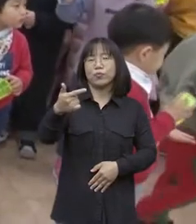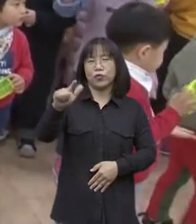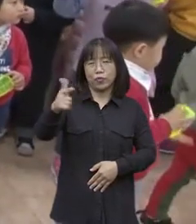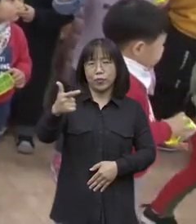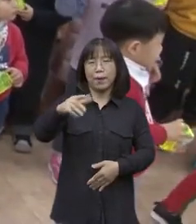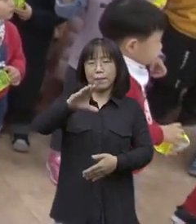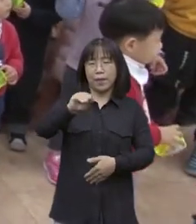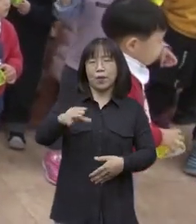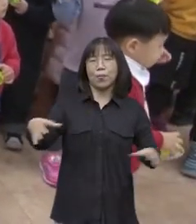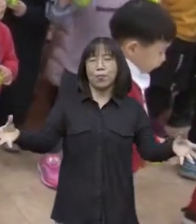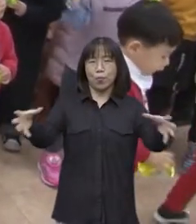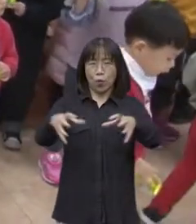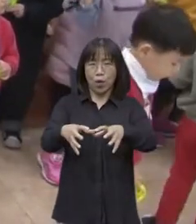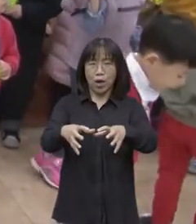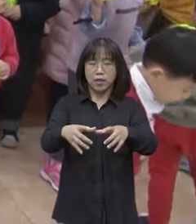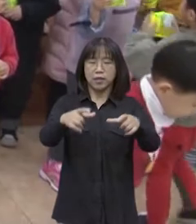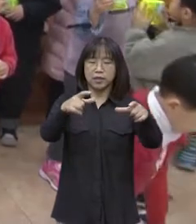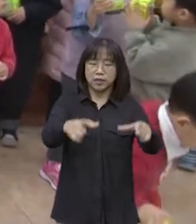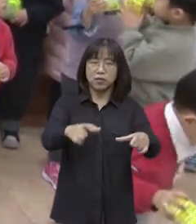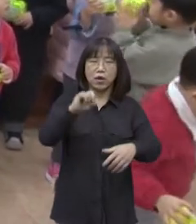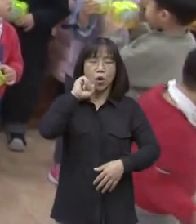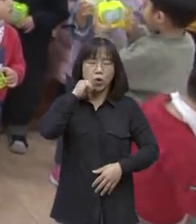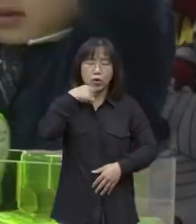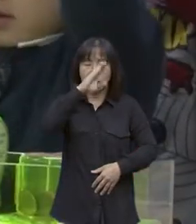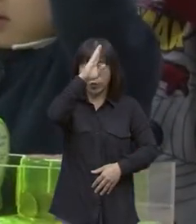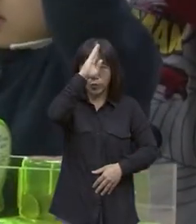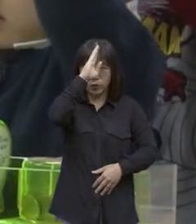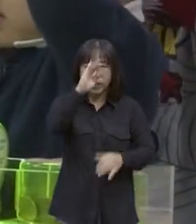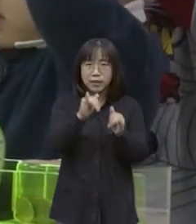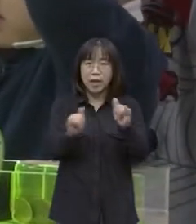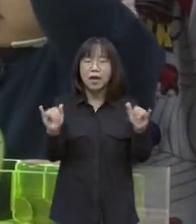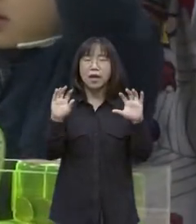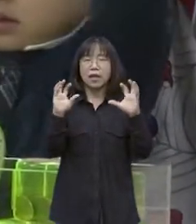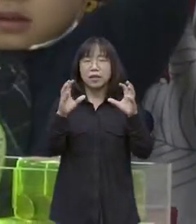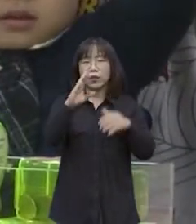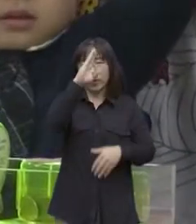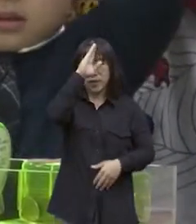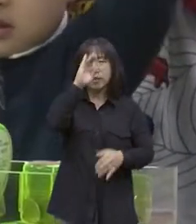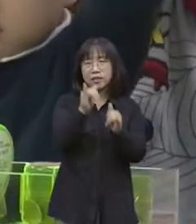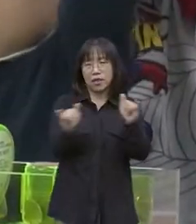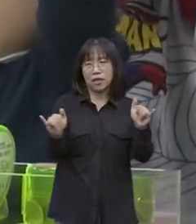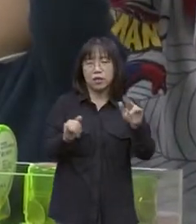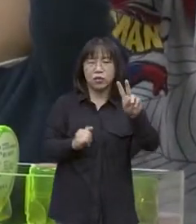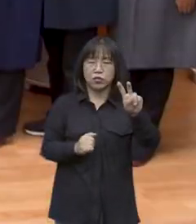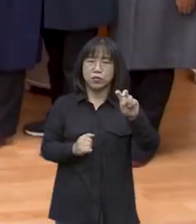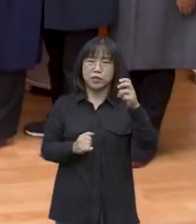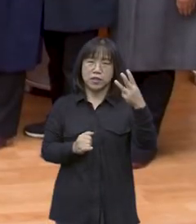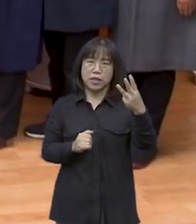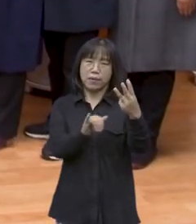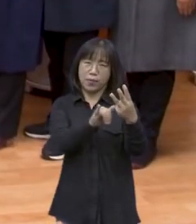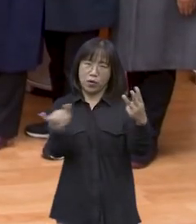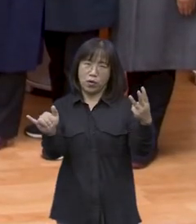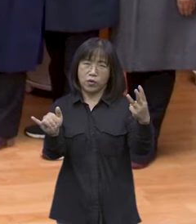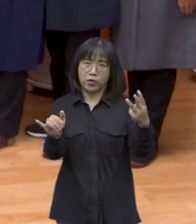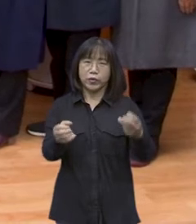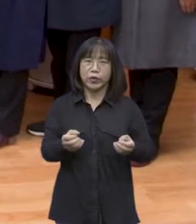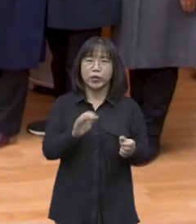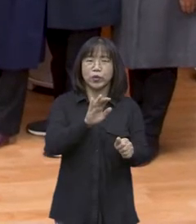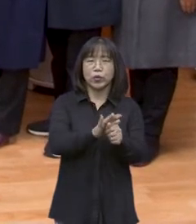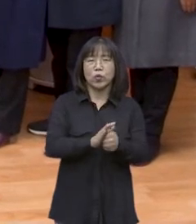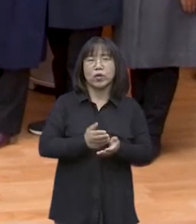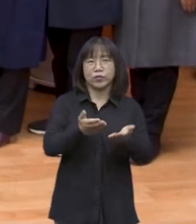총 1,600여만 원의 성금이 모여 지역 내 희귀 난치병, 만성질환 등으로 어려움을 겪는 어린이